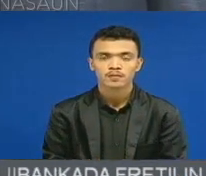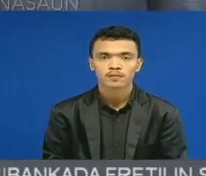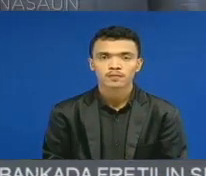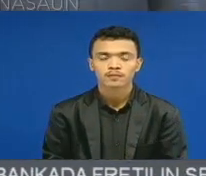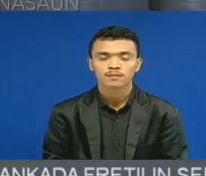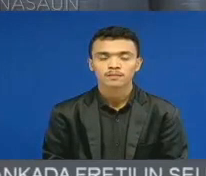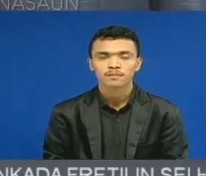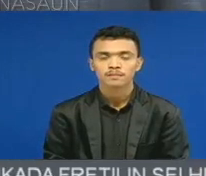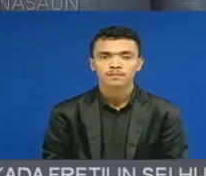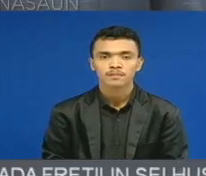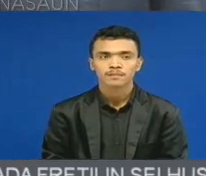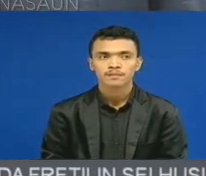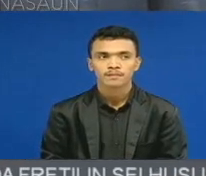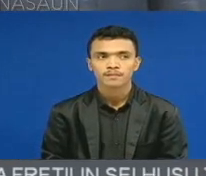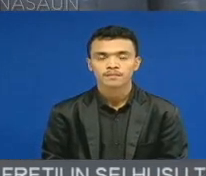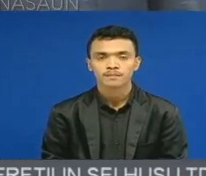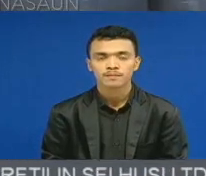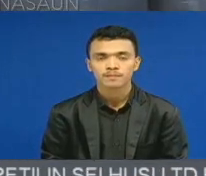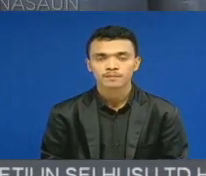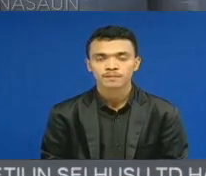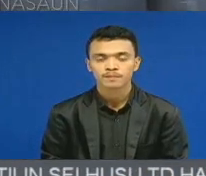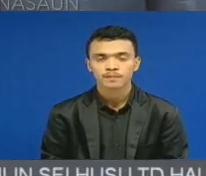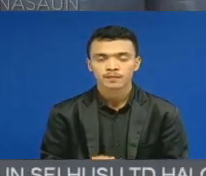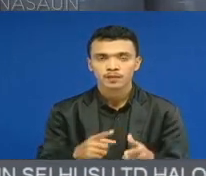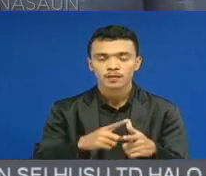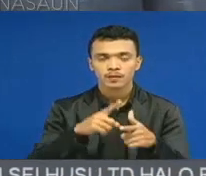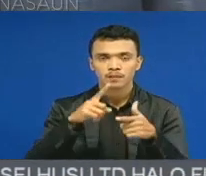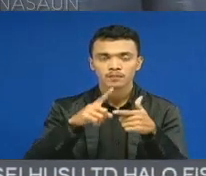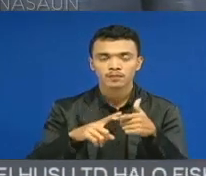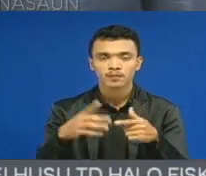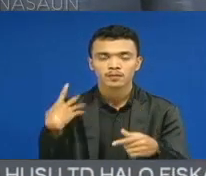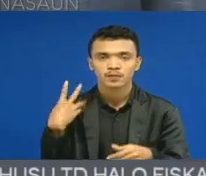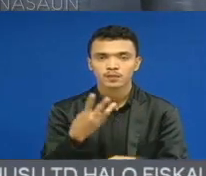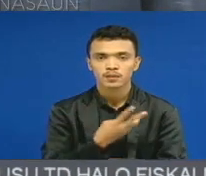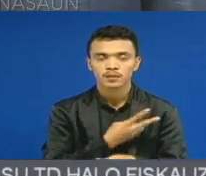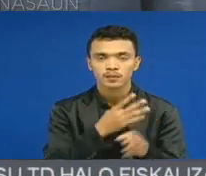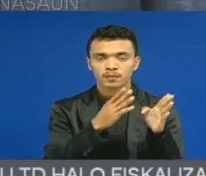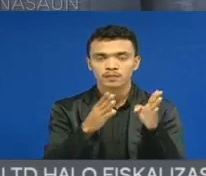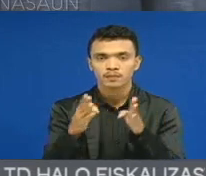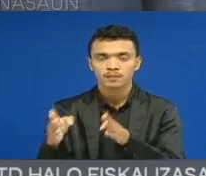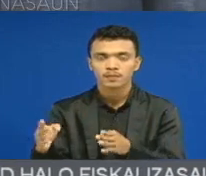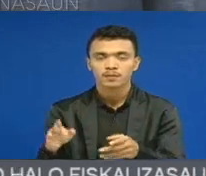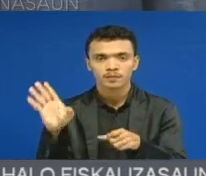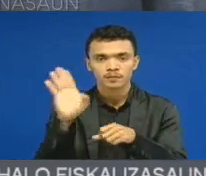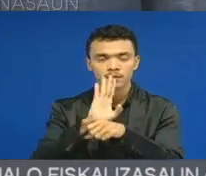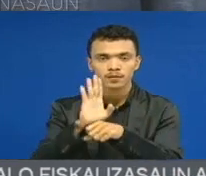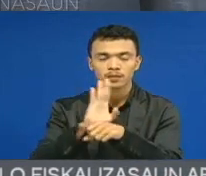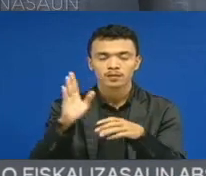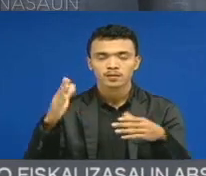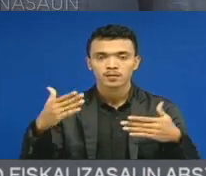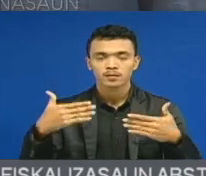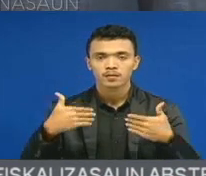bioetanol ya hal berikut nya adalah kita siap untuk berinvestasi di